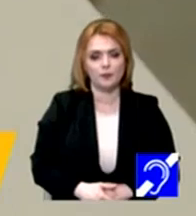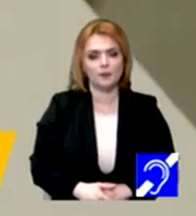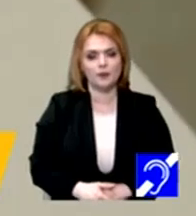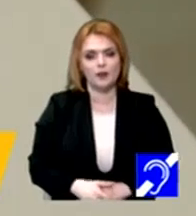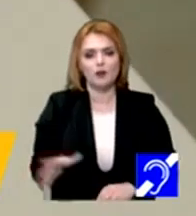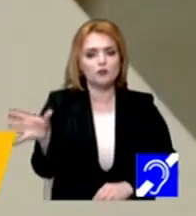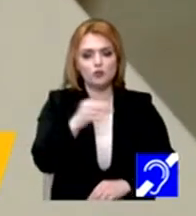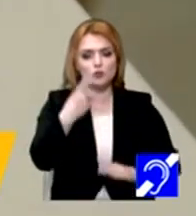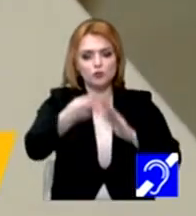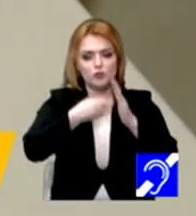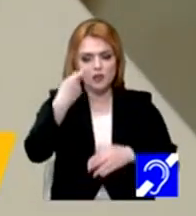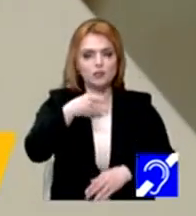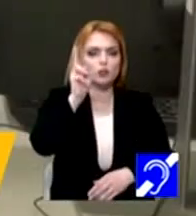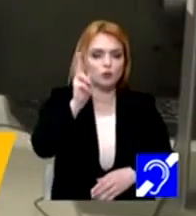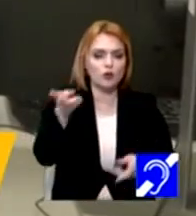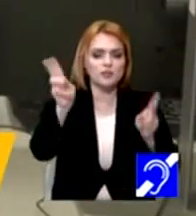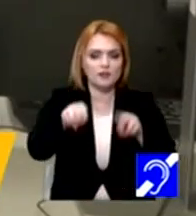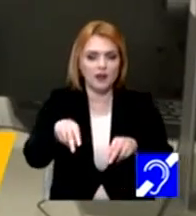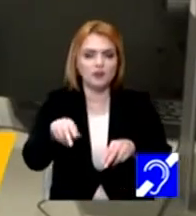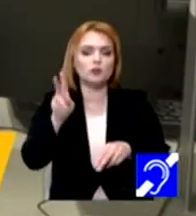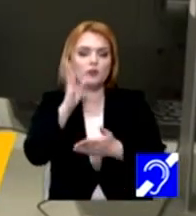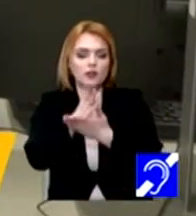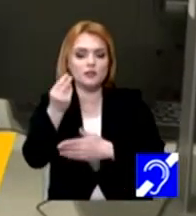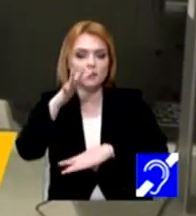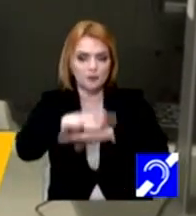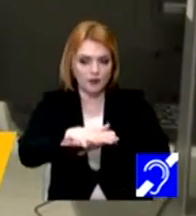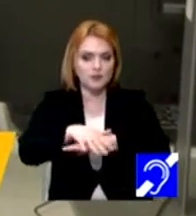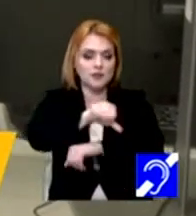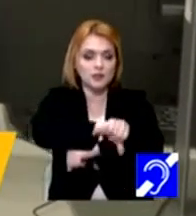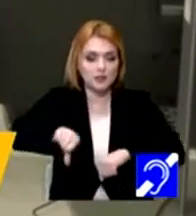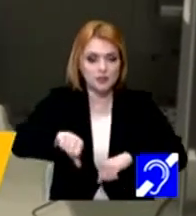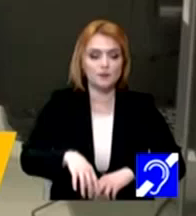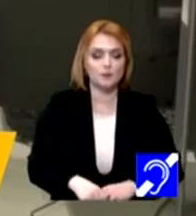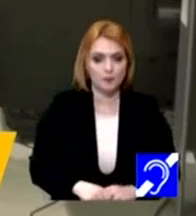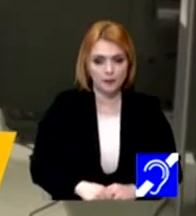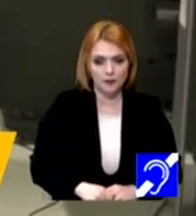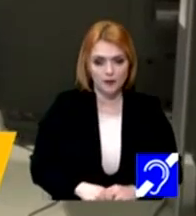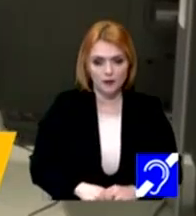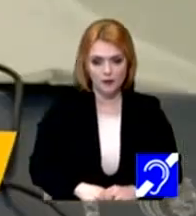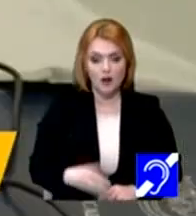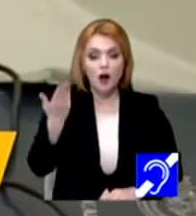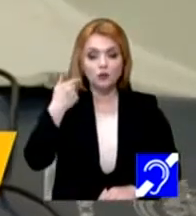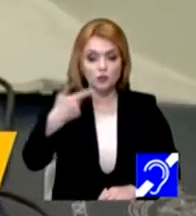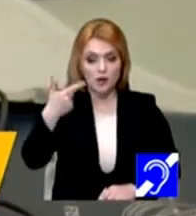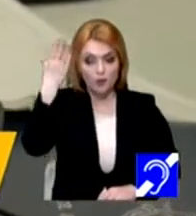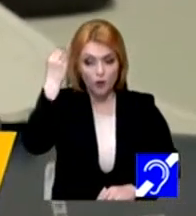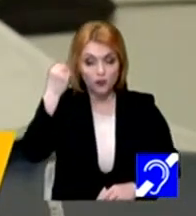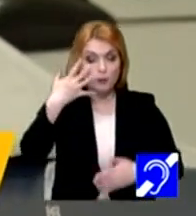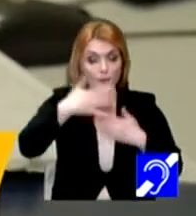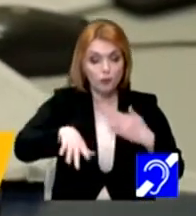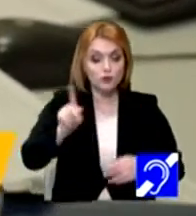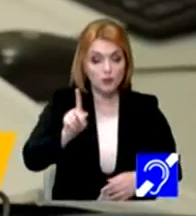pentru a impune fiscal acele persoane care obțin diferite venituri nedeclarate. Atunci când cetățenii moldoveni își vor da seama